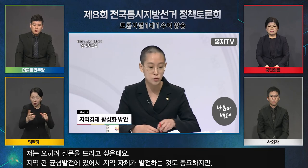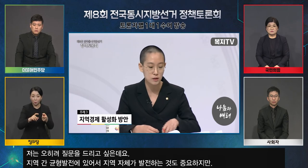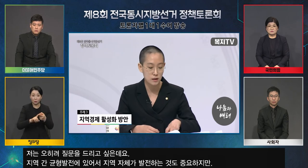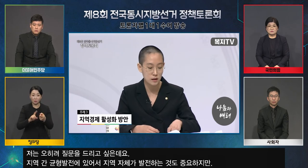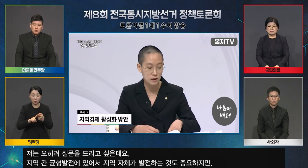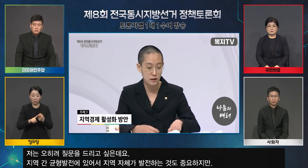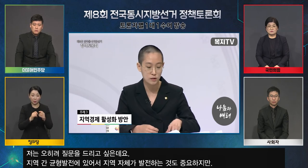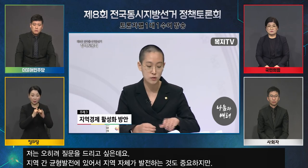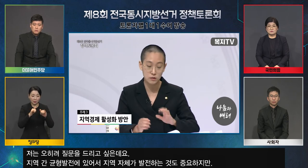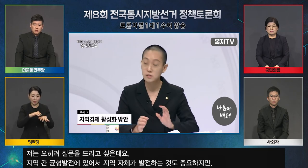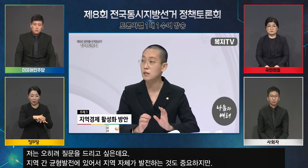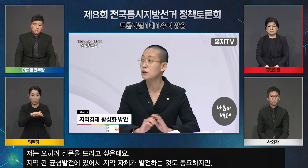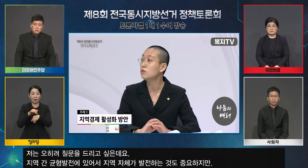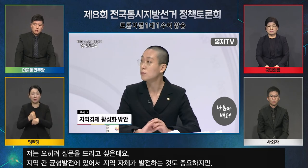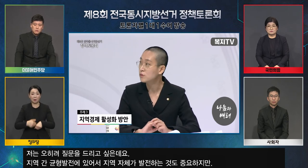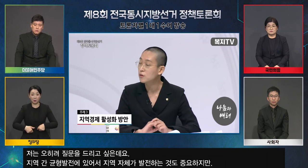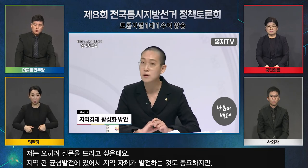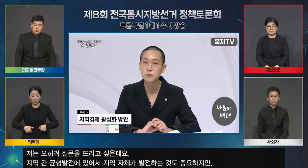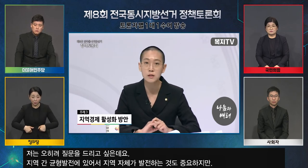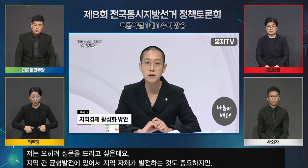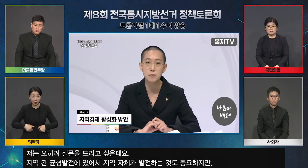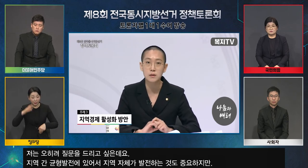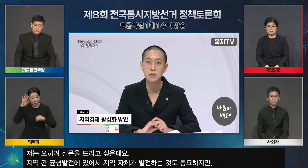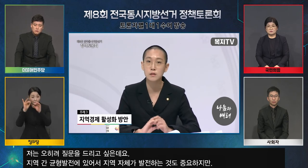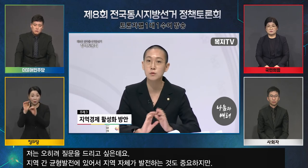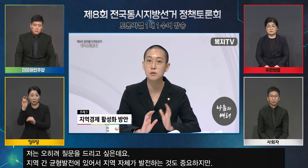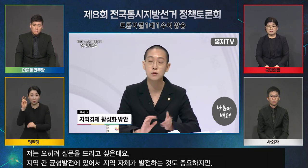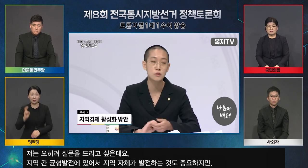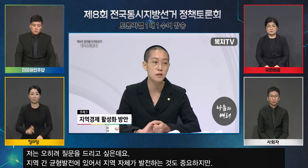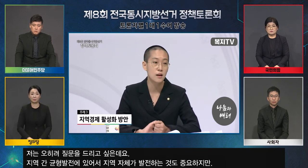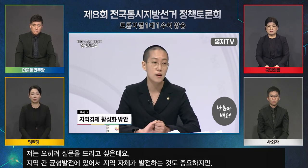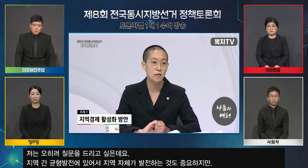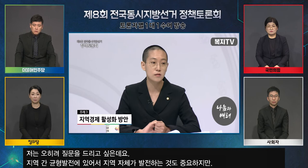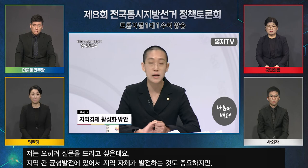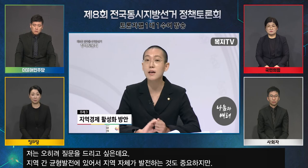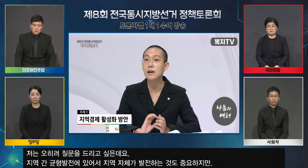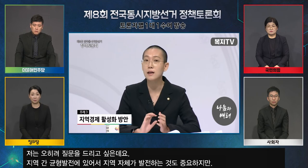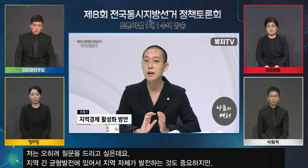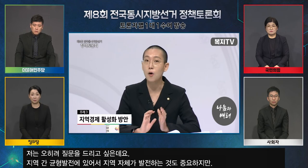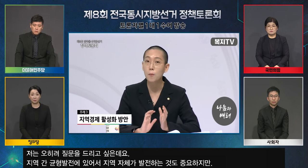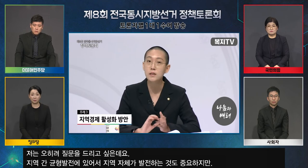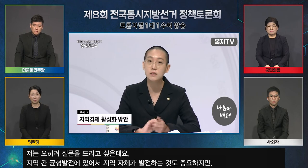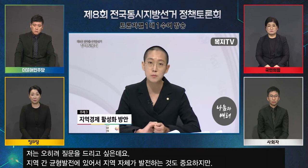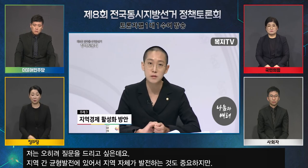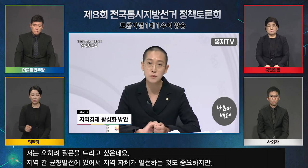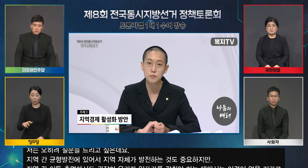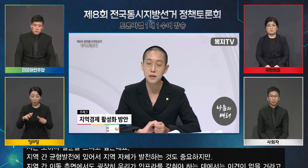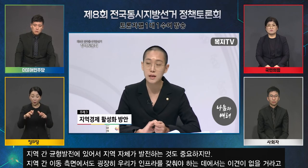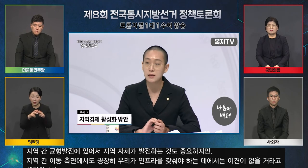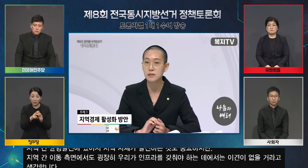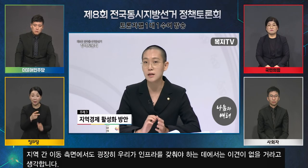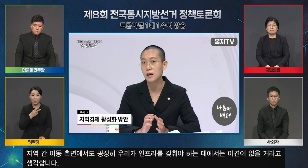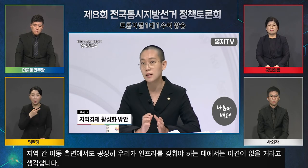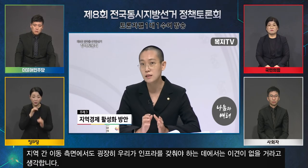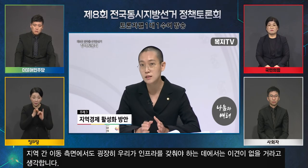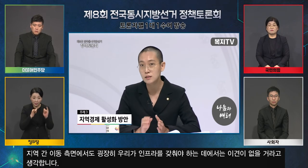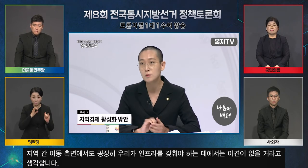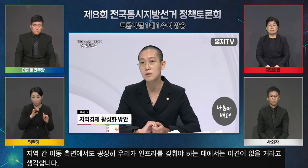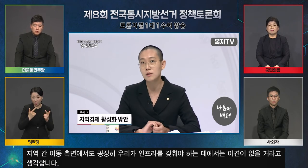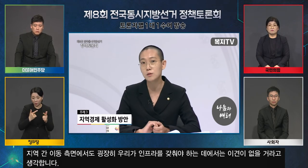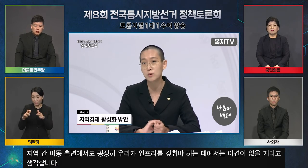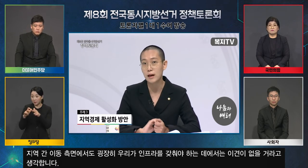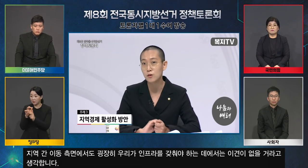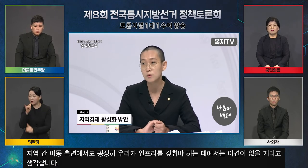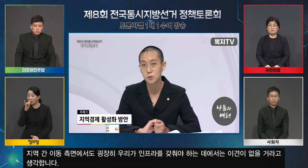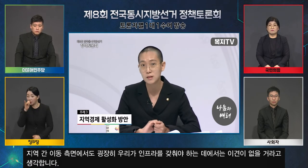인프라를 갖춰야 된다는 대해서는 이견이 없을 거라고 생각합니다. 그리고 그것은 장애가 없는 시민들 뿐만 아니라 장애가 있는